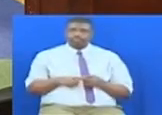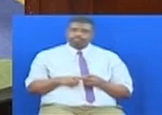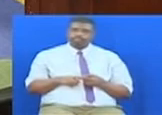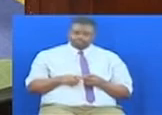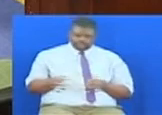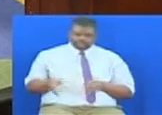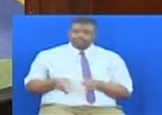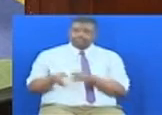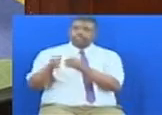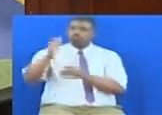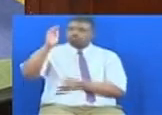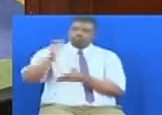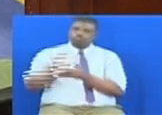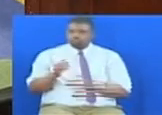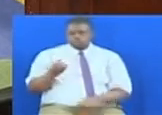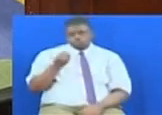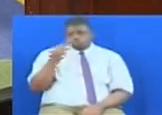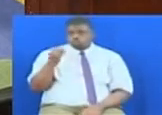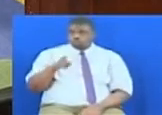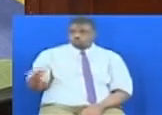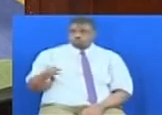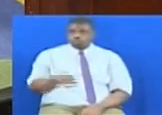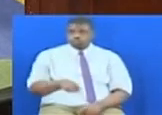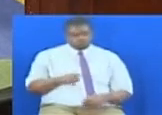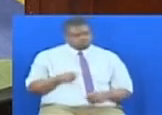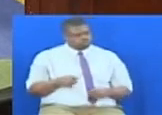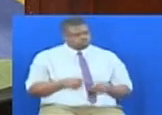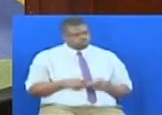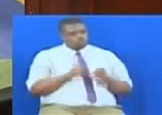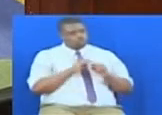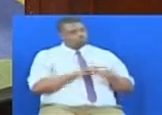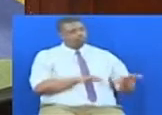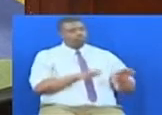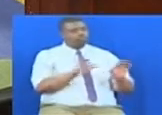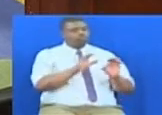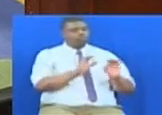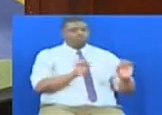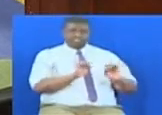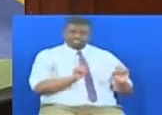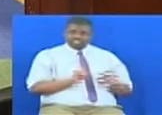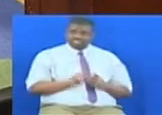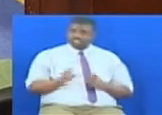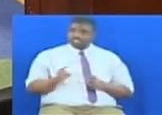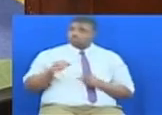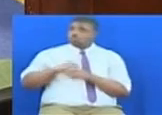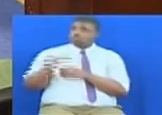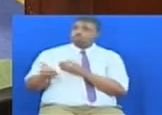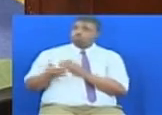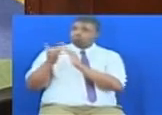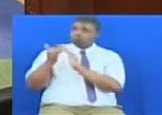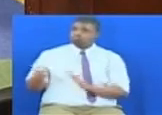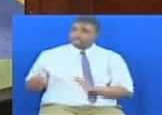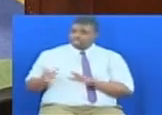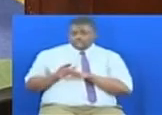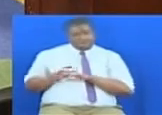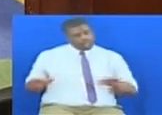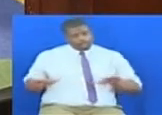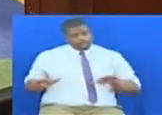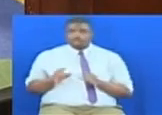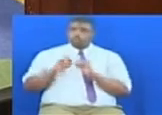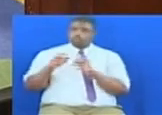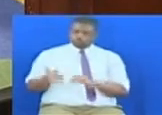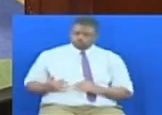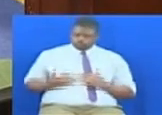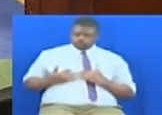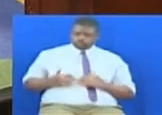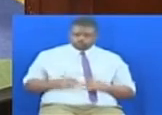namna ya kupunguza ugonjwa huo. Unapotoka hujamwambukiza mtu, unapotoka unarudi nyumbani, na wala huwezi